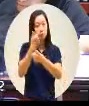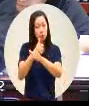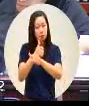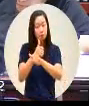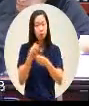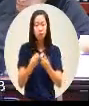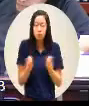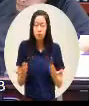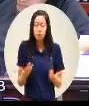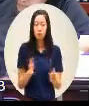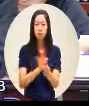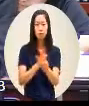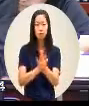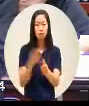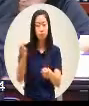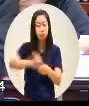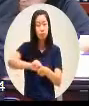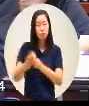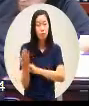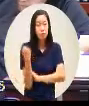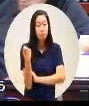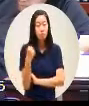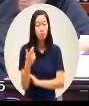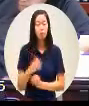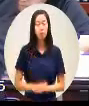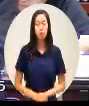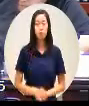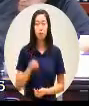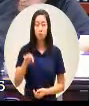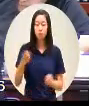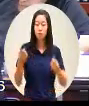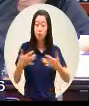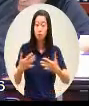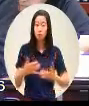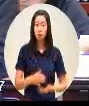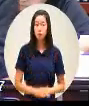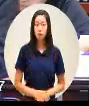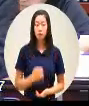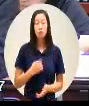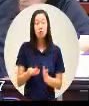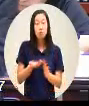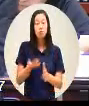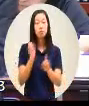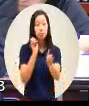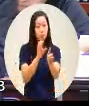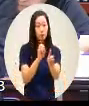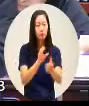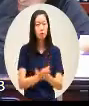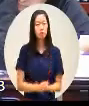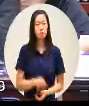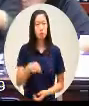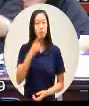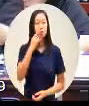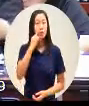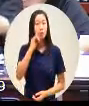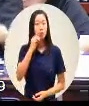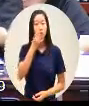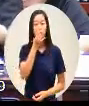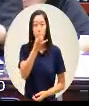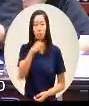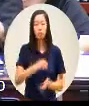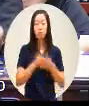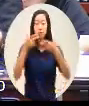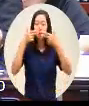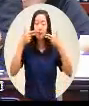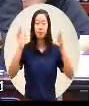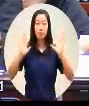给他加强。那我想这个部分呢，我刚刚跟尔登议员报告了，我们的母语应该原住民的孩